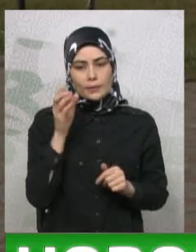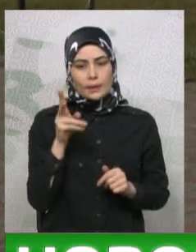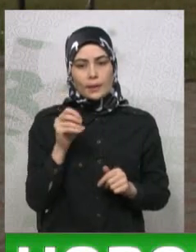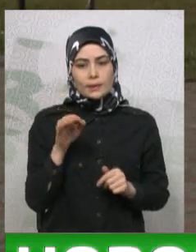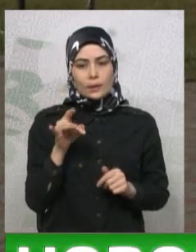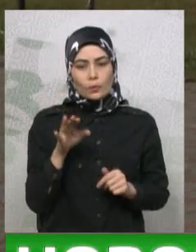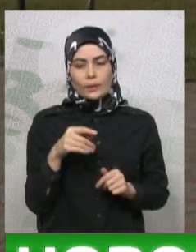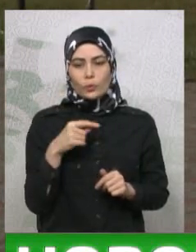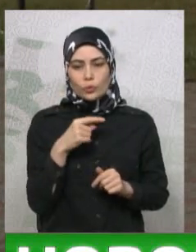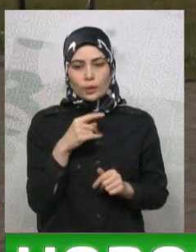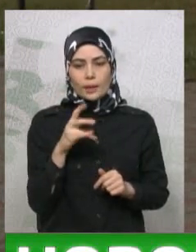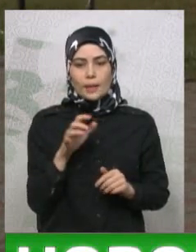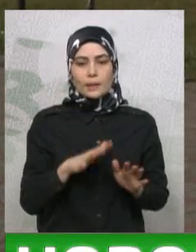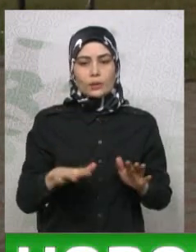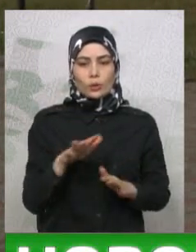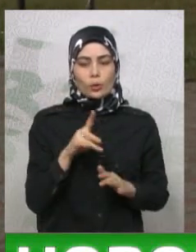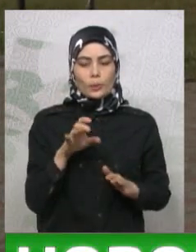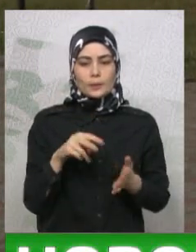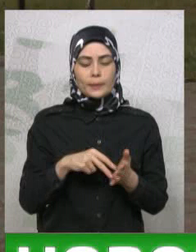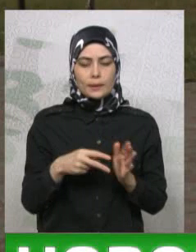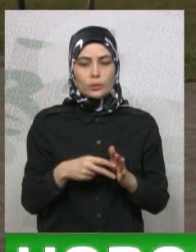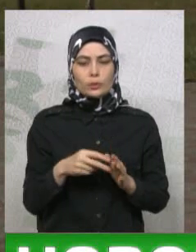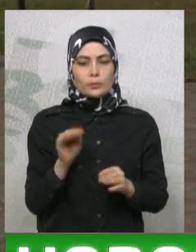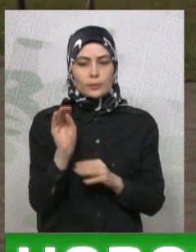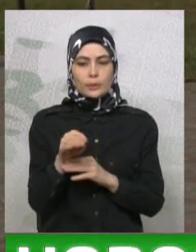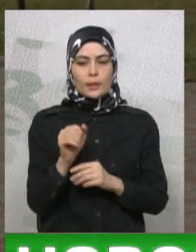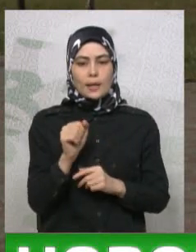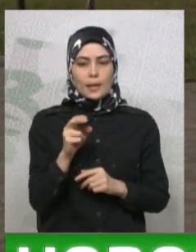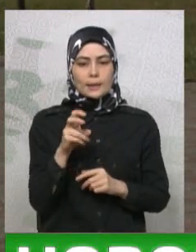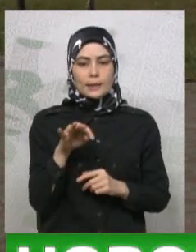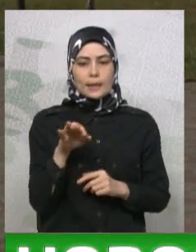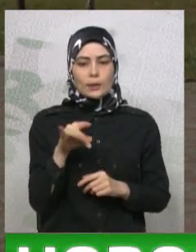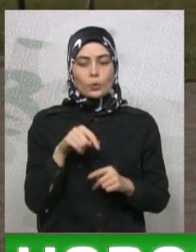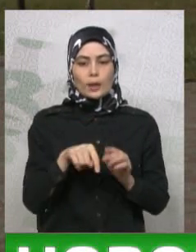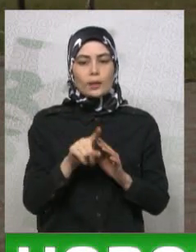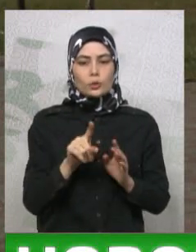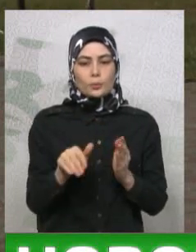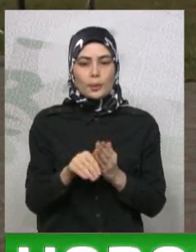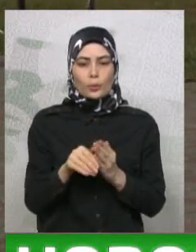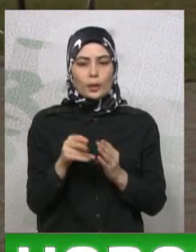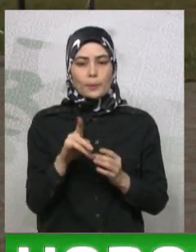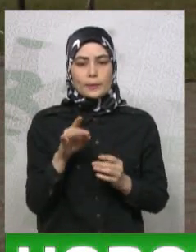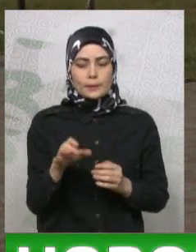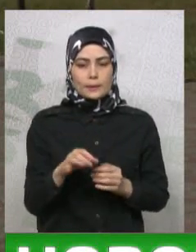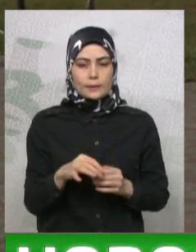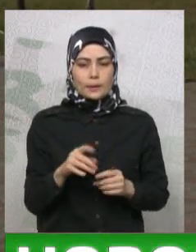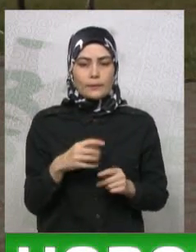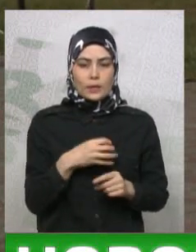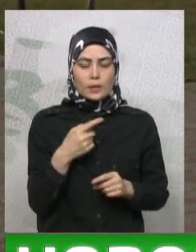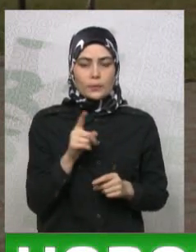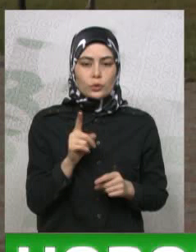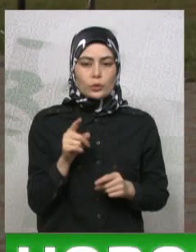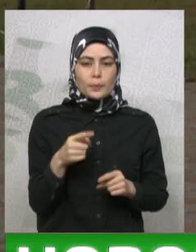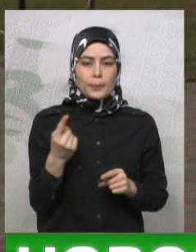кластера в Ингушетии. На территории комплекса планируется разместить акселератор и другие инновационные проекты. Важно отметить, что это